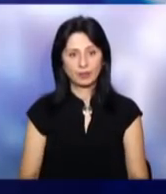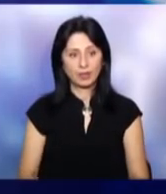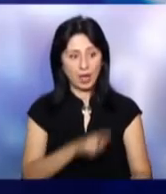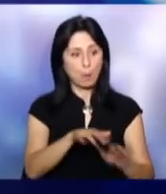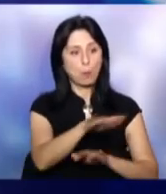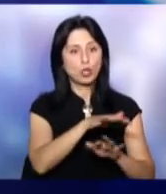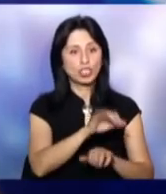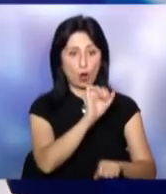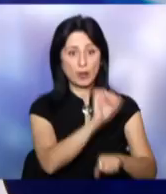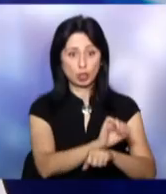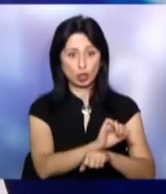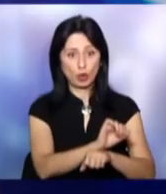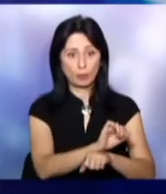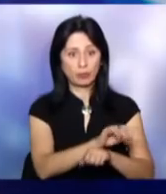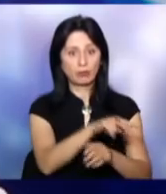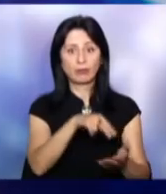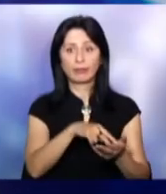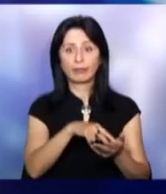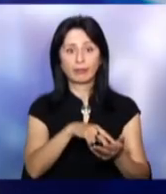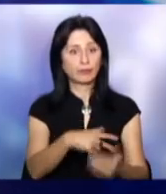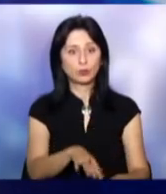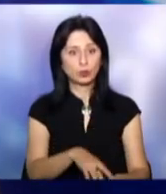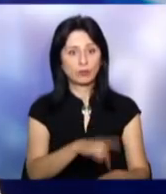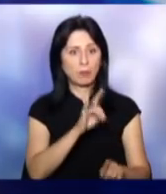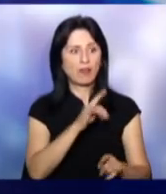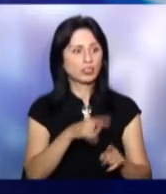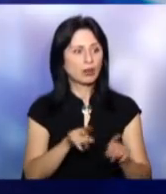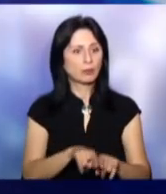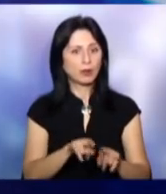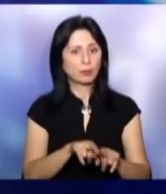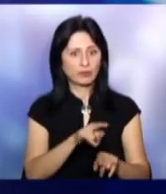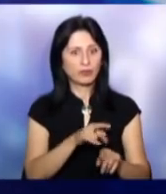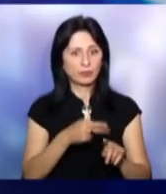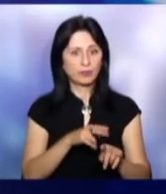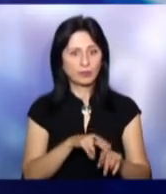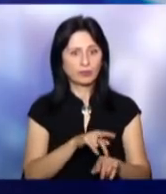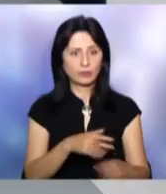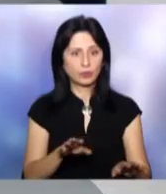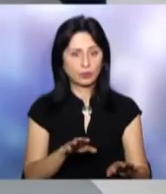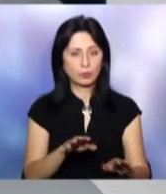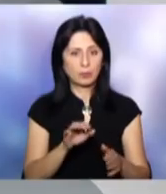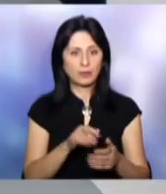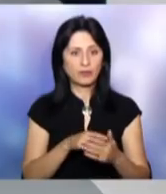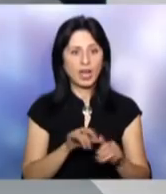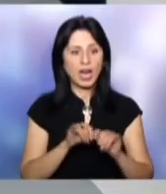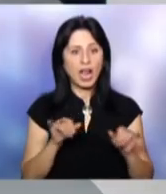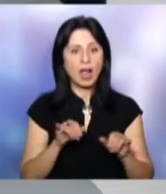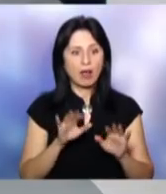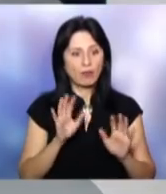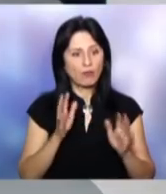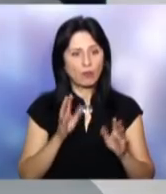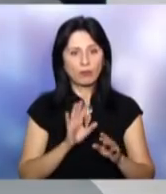სხეულებრივი მოძრაობა, გახადა მოუქნელი და დროთა განმავლობაში ეს ბავშვი შეიძლება მართლაც პარკეტზე ეცემოს. ანუ გაზარდა შანსი იმისა, რომ